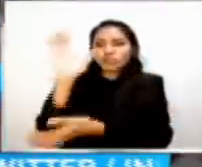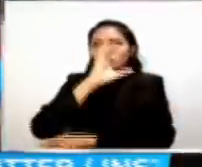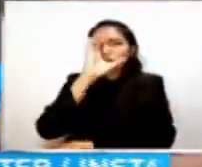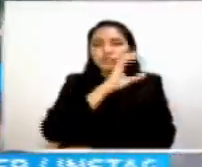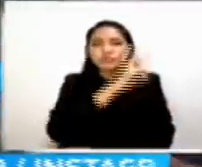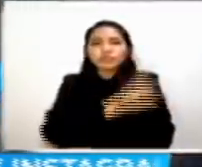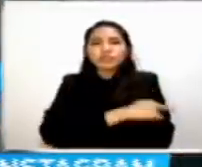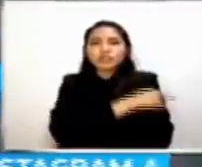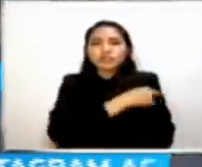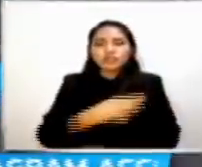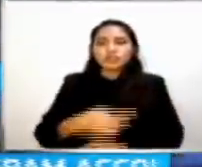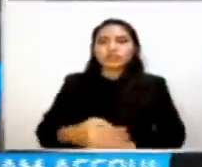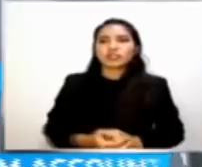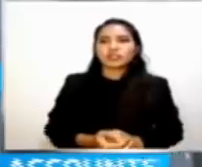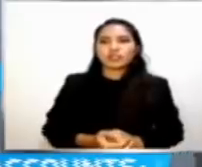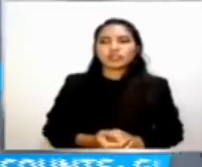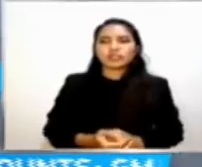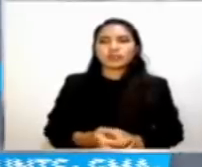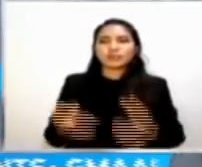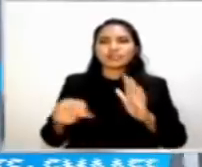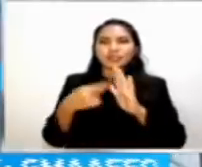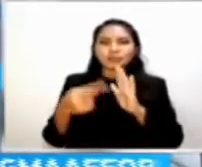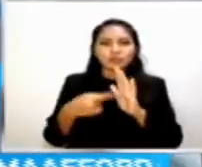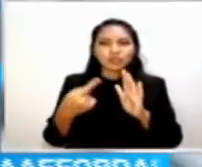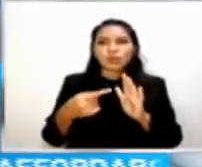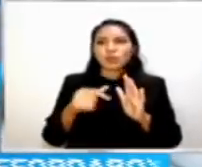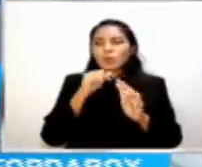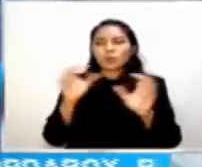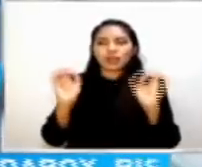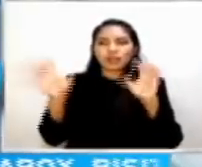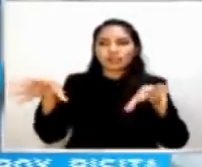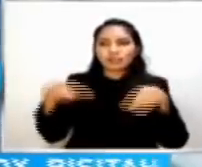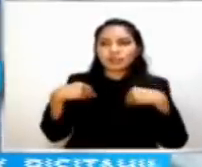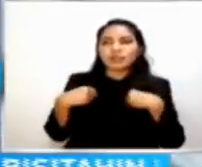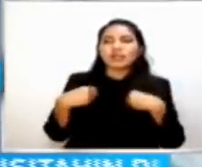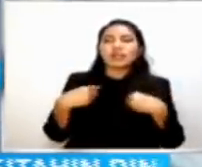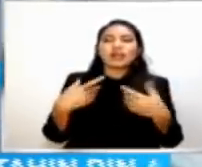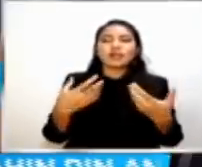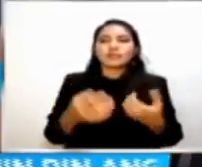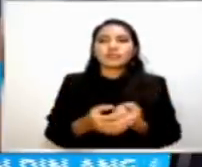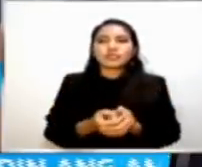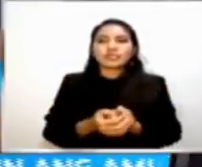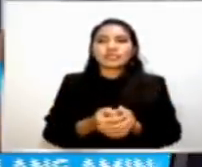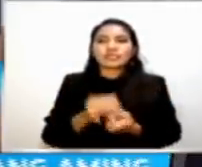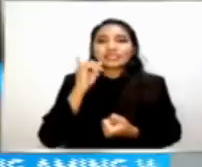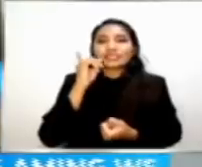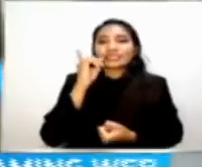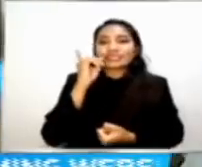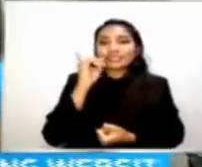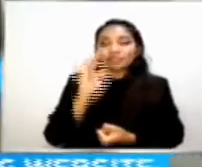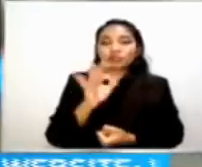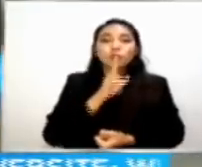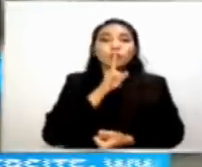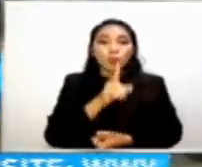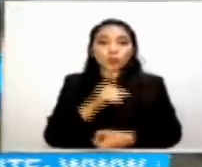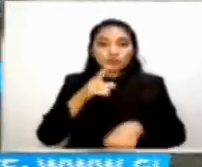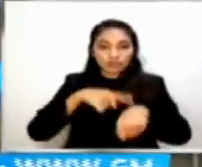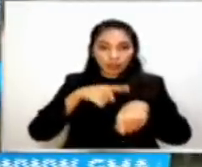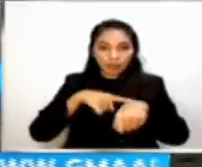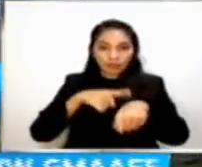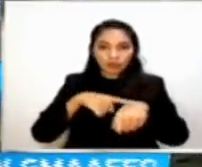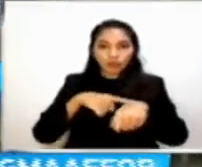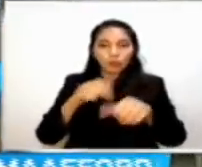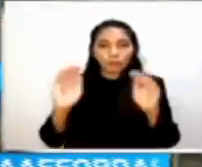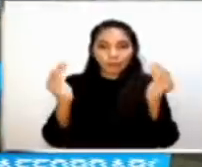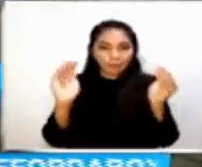ang entry so that may disconnect yan, lalo na on real-time basis, makahanap kami ng bed. And then, yun